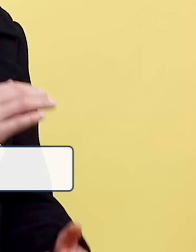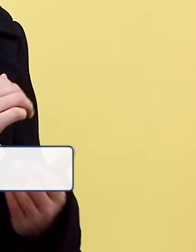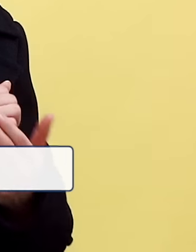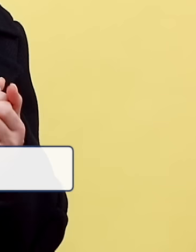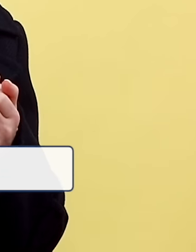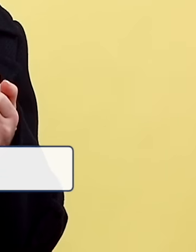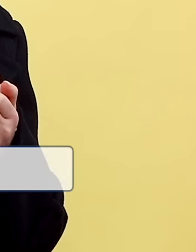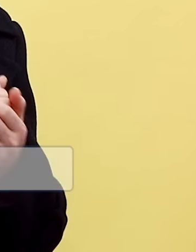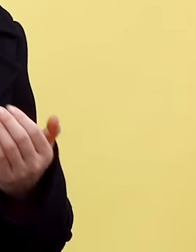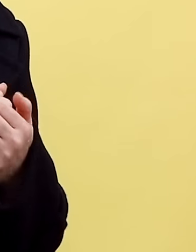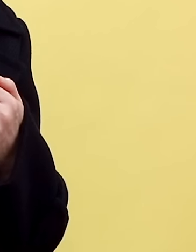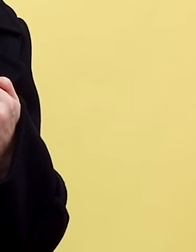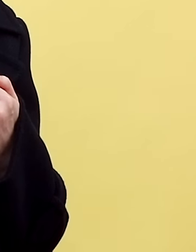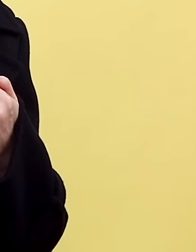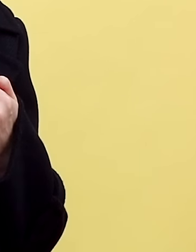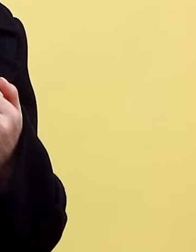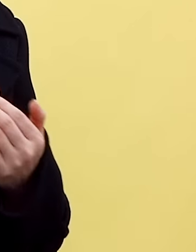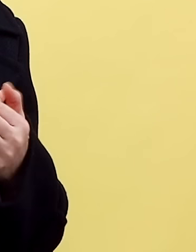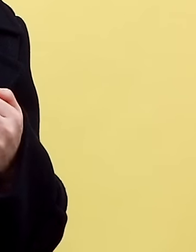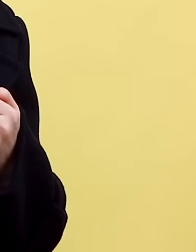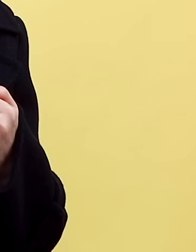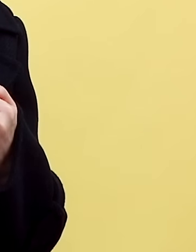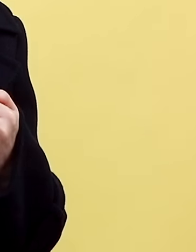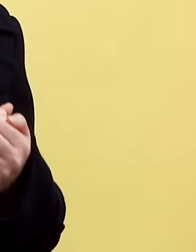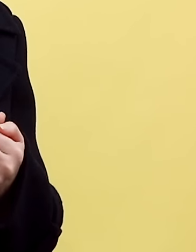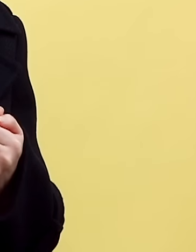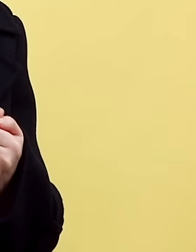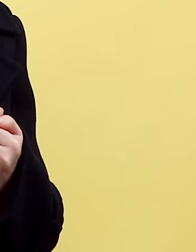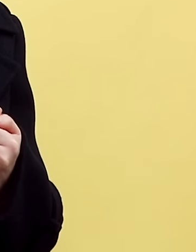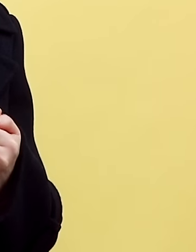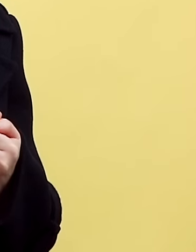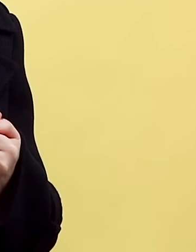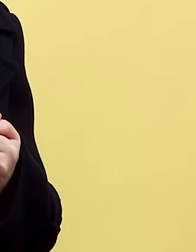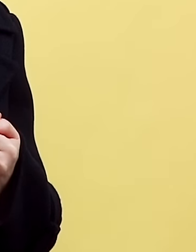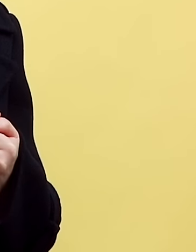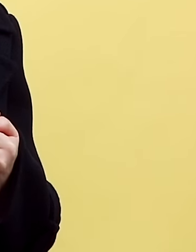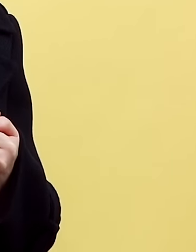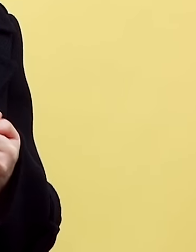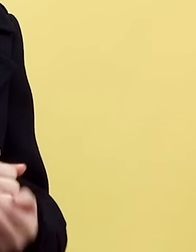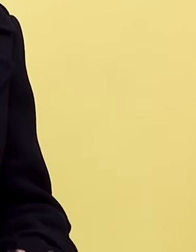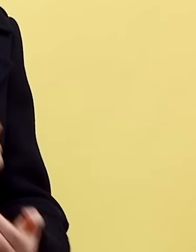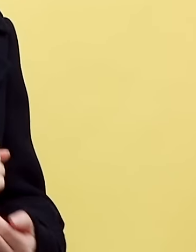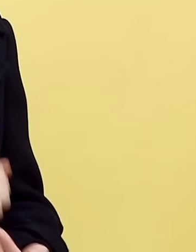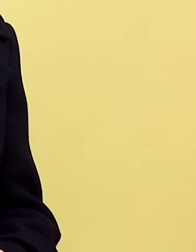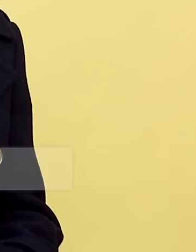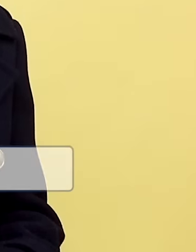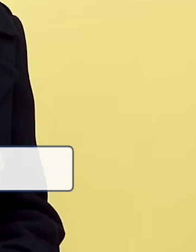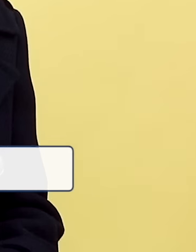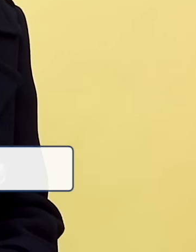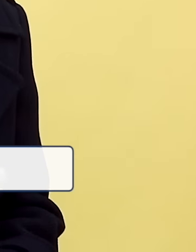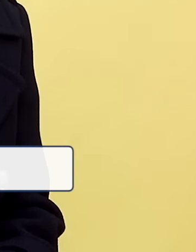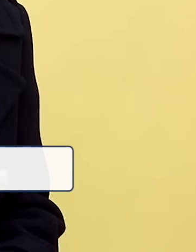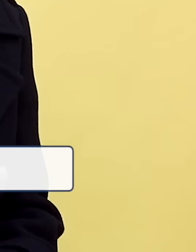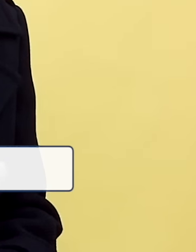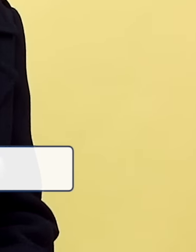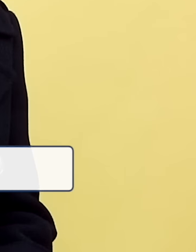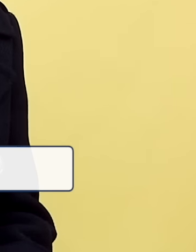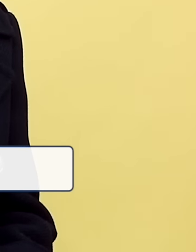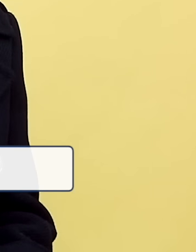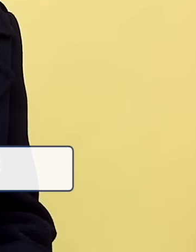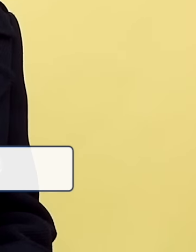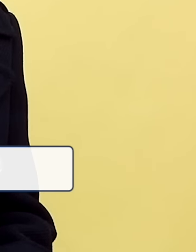정말 우리 크리스천은 항상 기뻐하라 쉬지 말고 기도하라 범사에 감사하라이 세 가지가 있잖아요 아 내가 그 중에 하나를